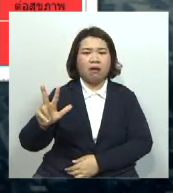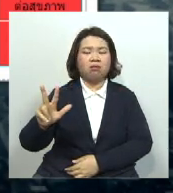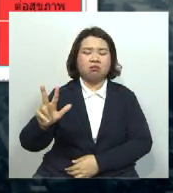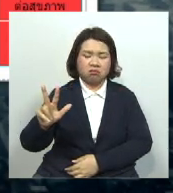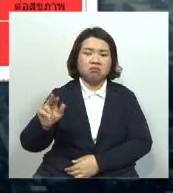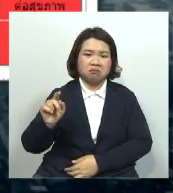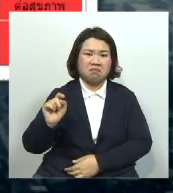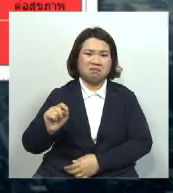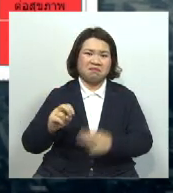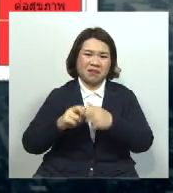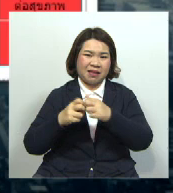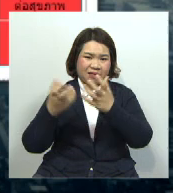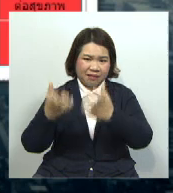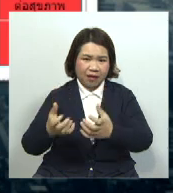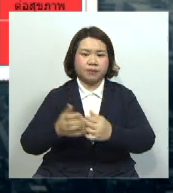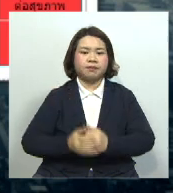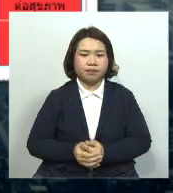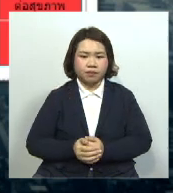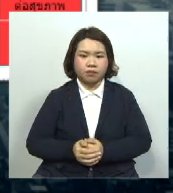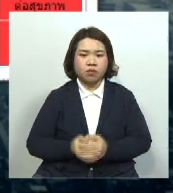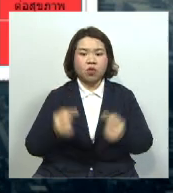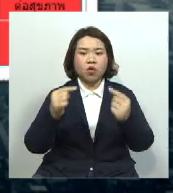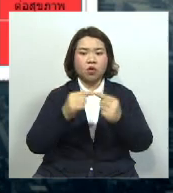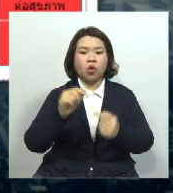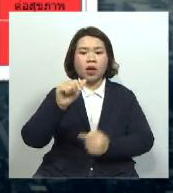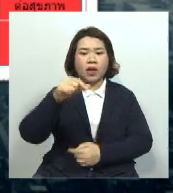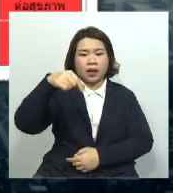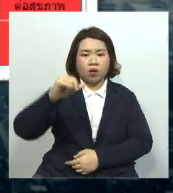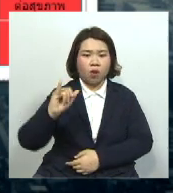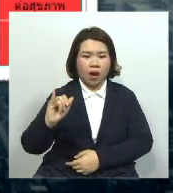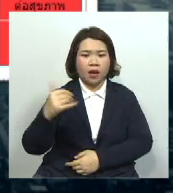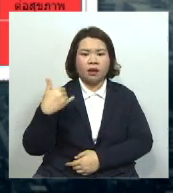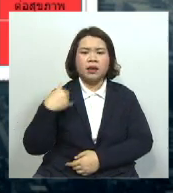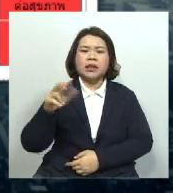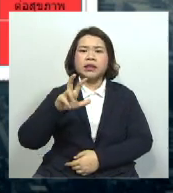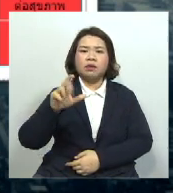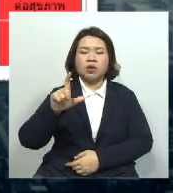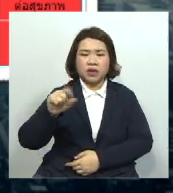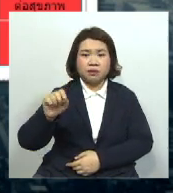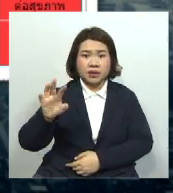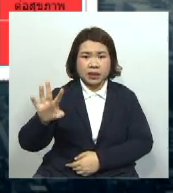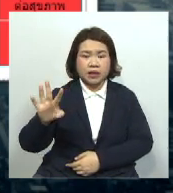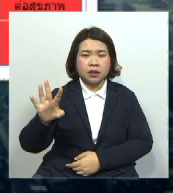ครกรัมต่อลูกบาศก์เมตรขณะที่ดัชนีคุณภาพอากาศอยู่ที่